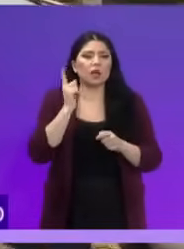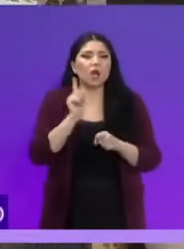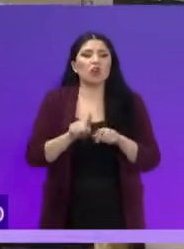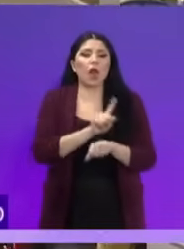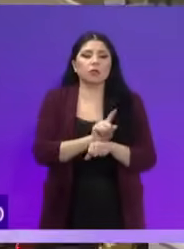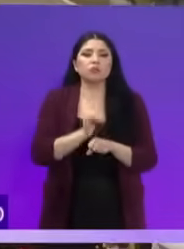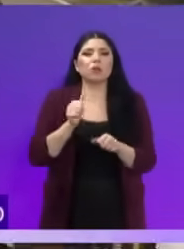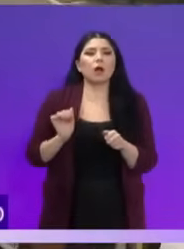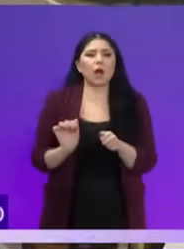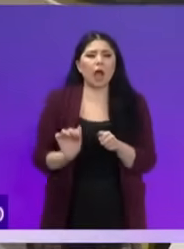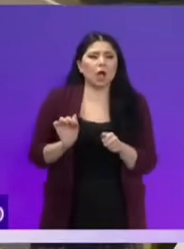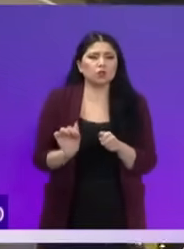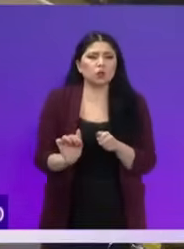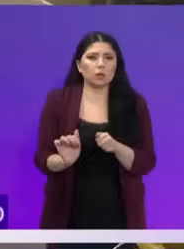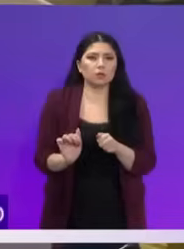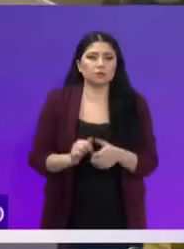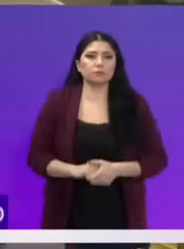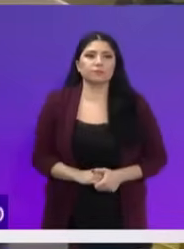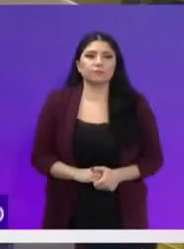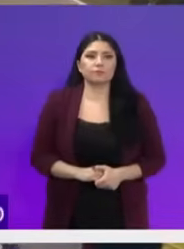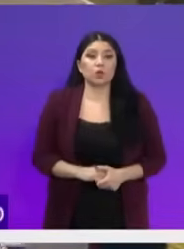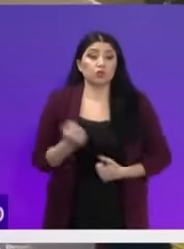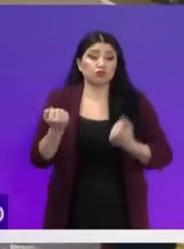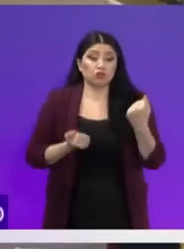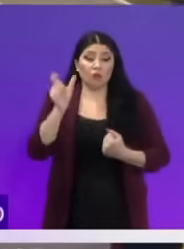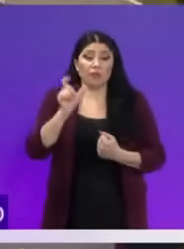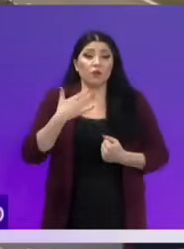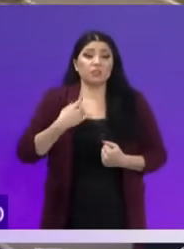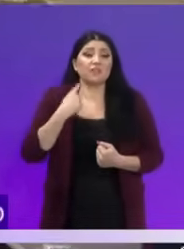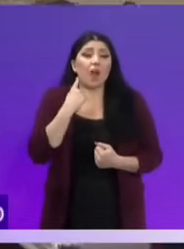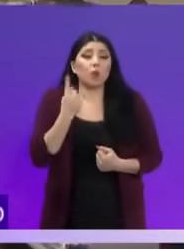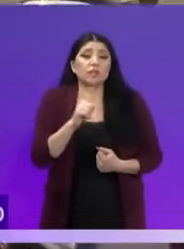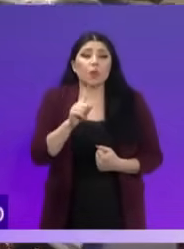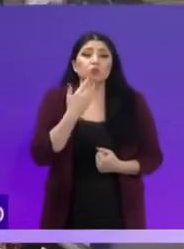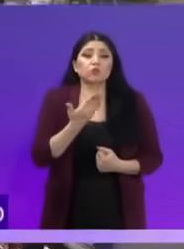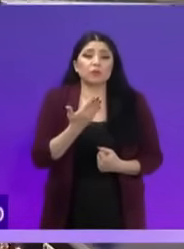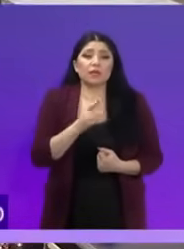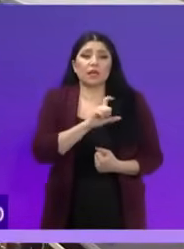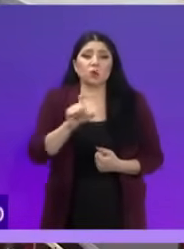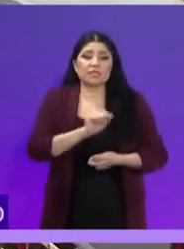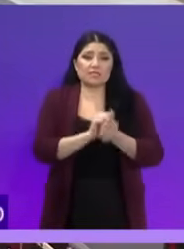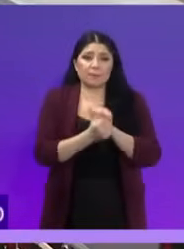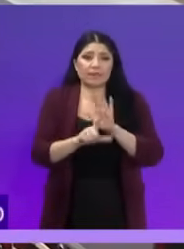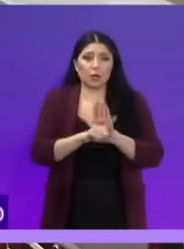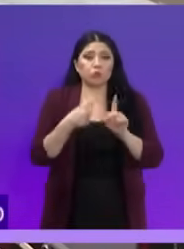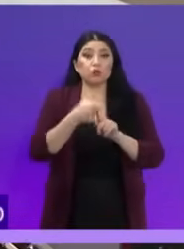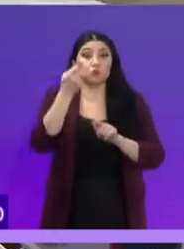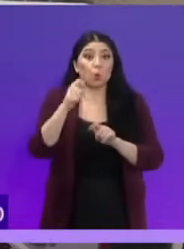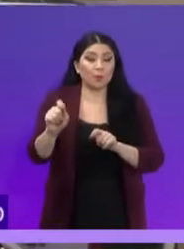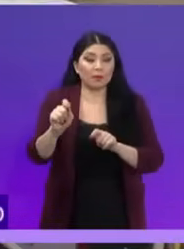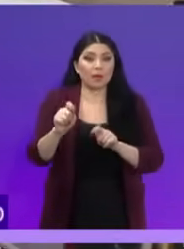șoferii acestor autovehicule pentru că vor să se facă auzi. Sunem mulțumiți de schimbările de legi și de